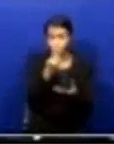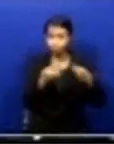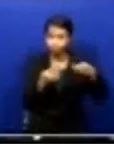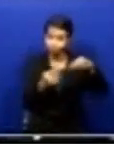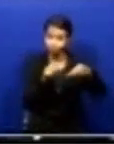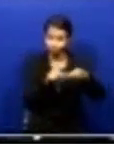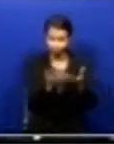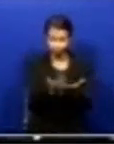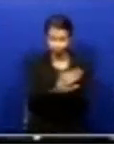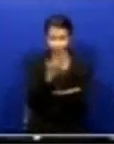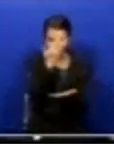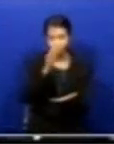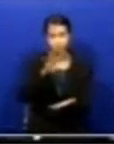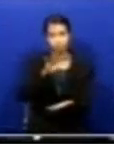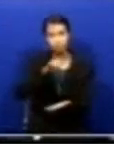มก็ถือมาด้วย